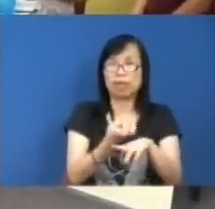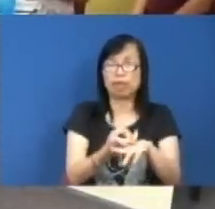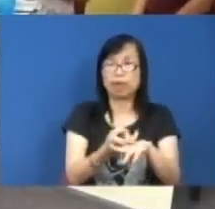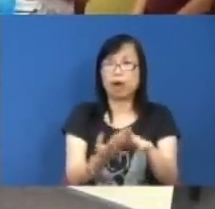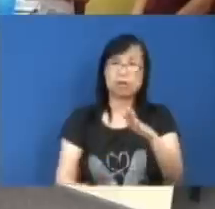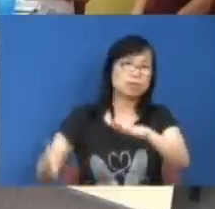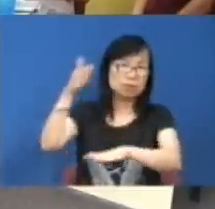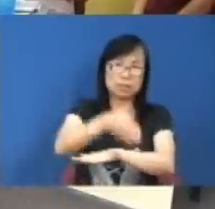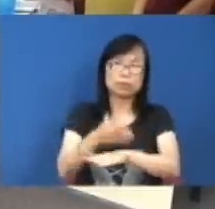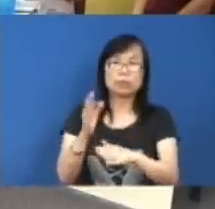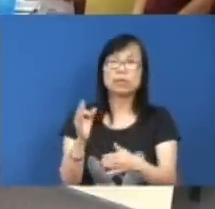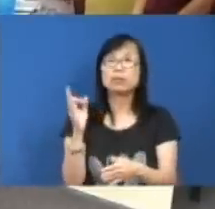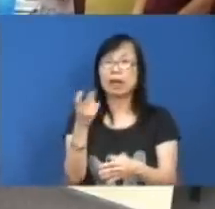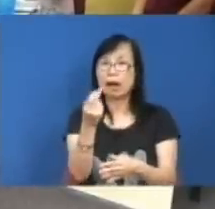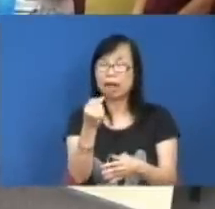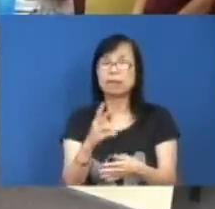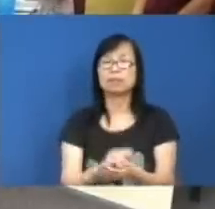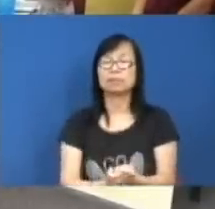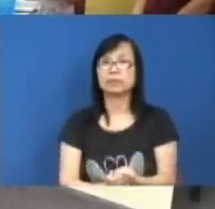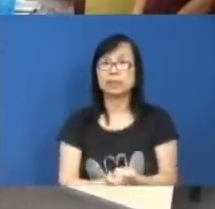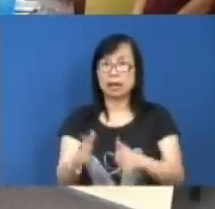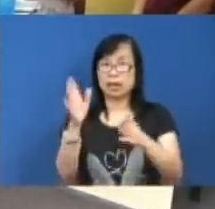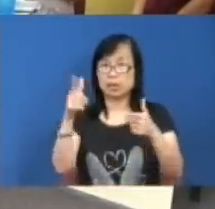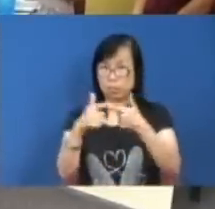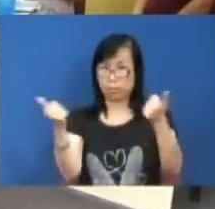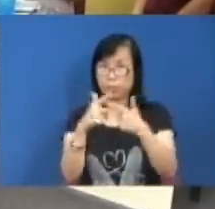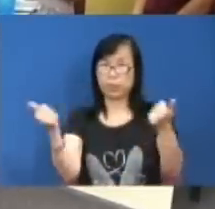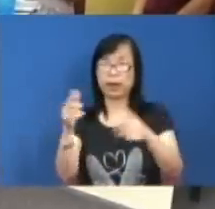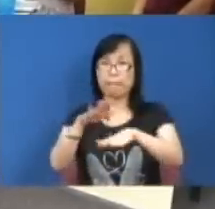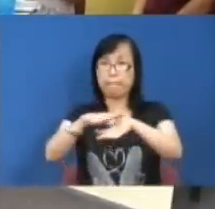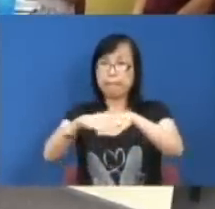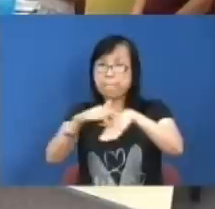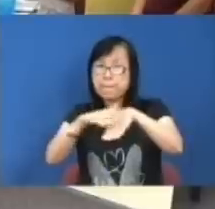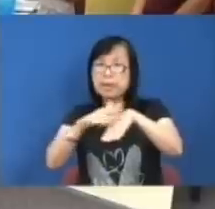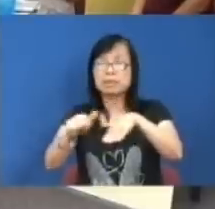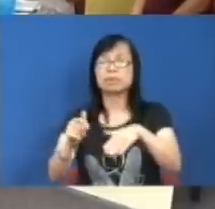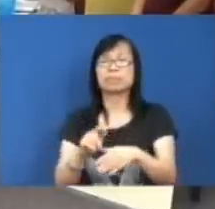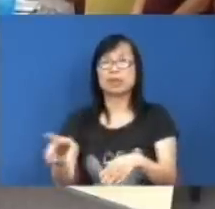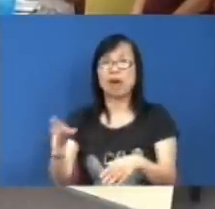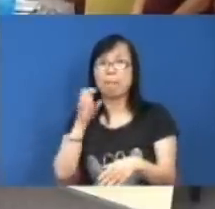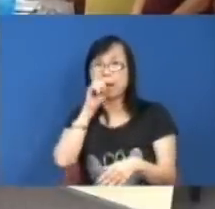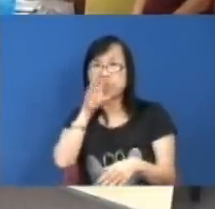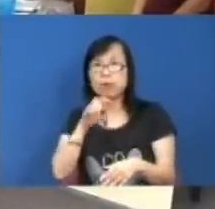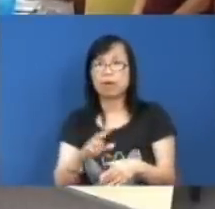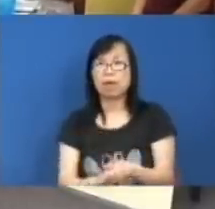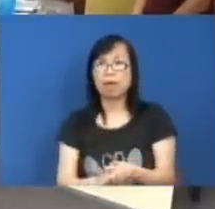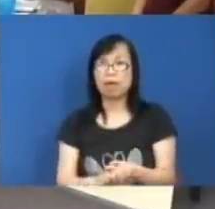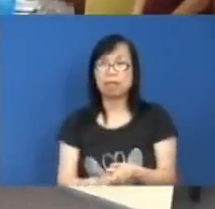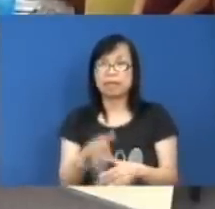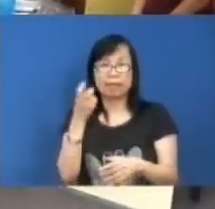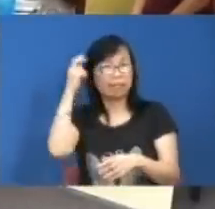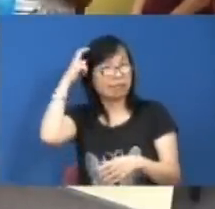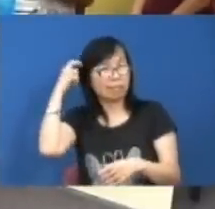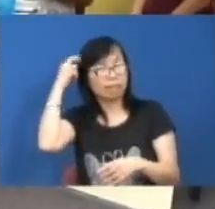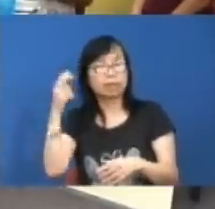超過20多年的時候，最重要就是它配合那個面頭的油漆質地就採用了我們剛才所說佛碳的質地，